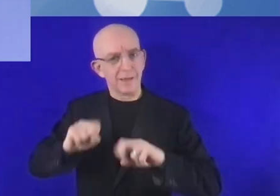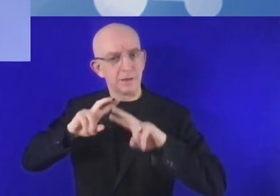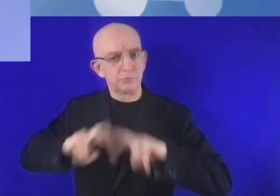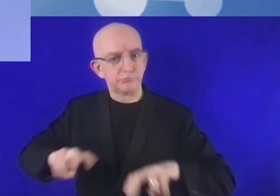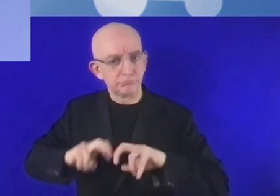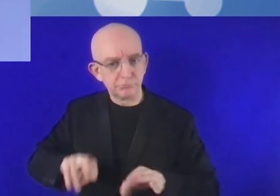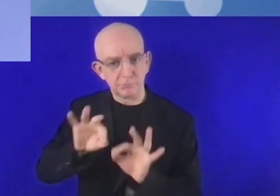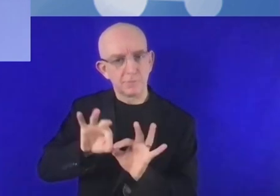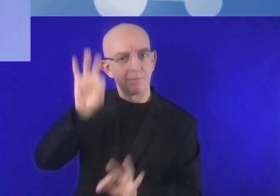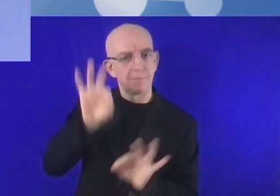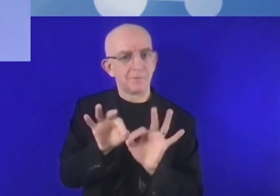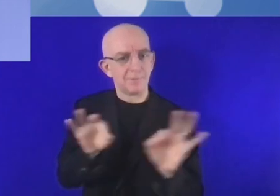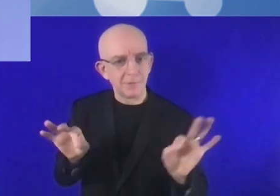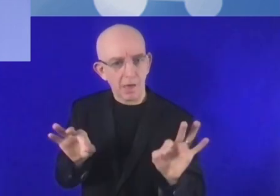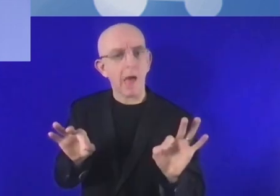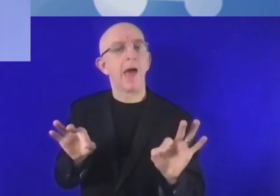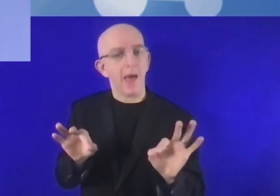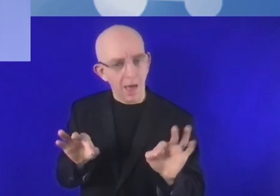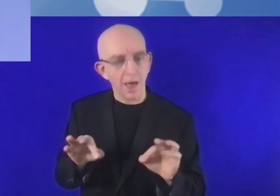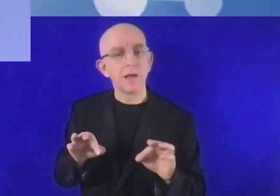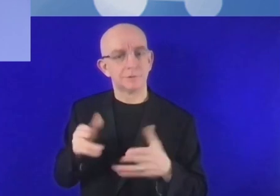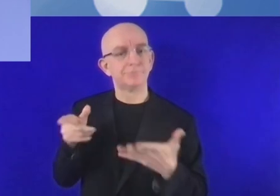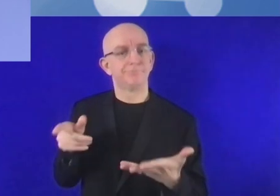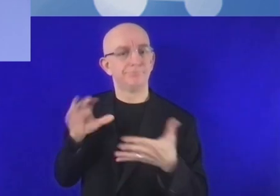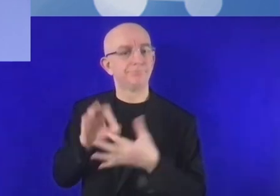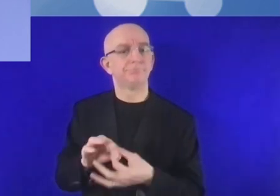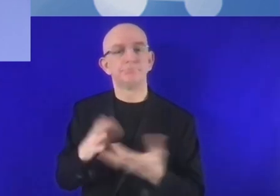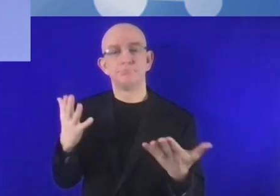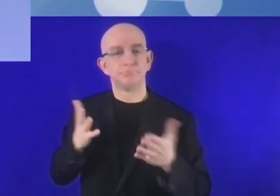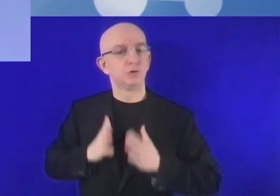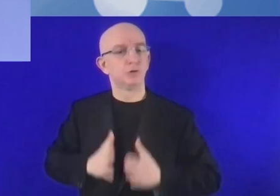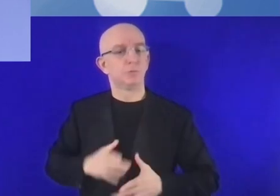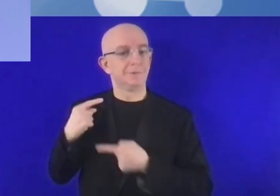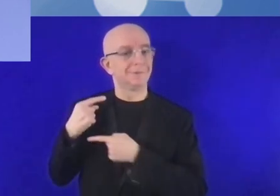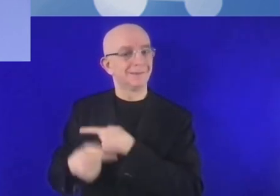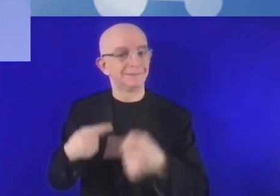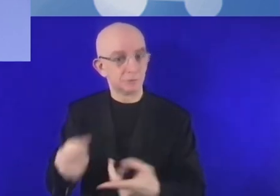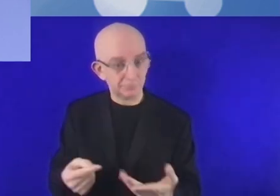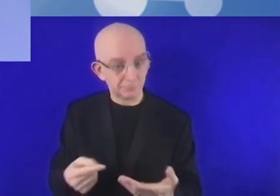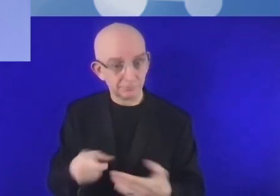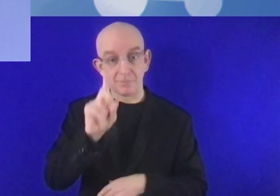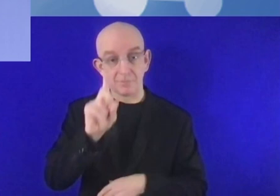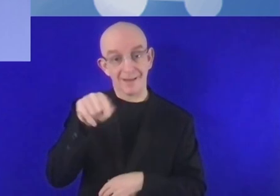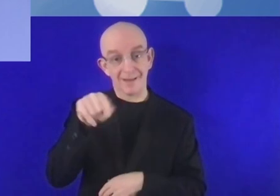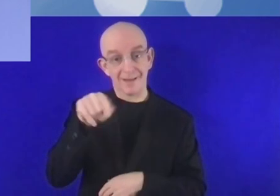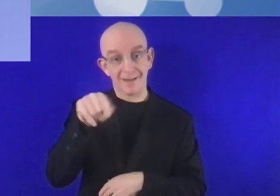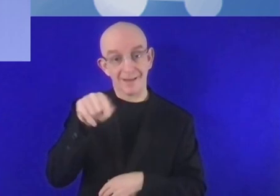A więc jeżeli weźmiemy pod uwagę te dwie warstwy, zestawimy je ze sobą, to wtedy możemy na tej